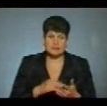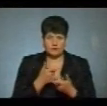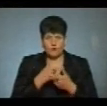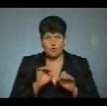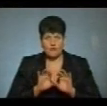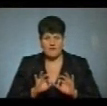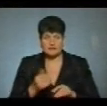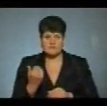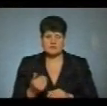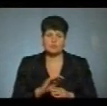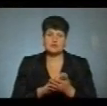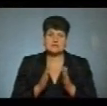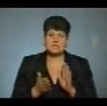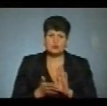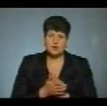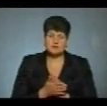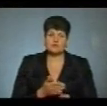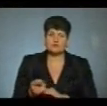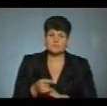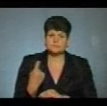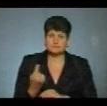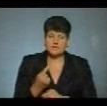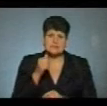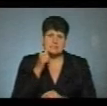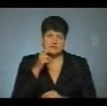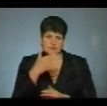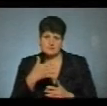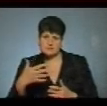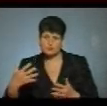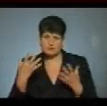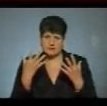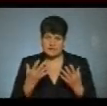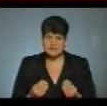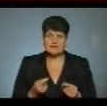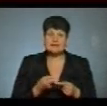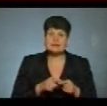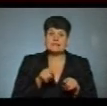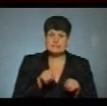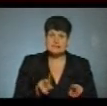про ситуацію з коронавірусом на Тернопільщині. І завтра та всі наступні дні лише ця тема у